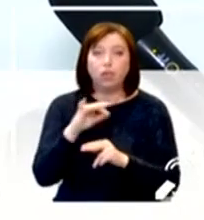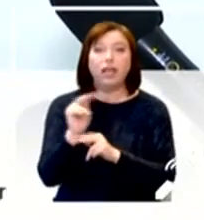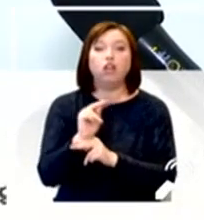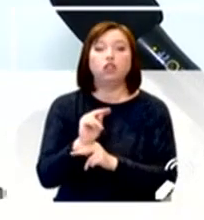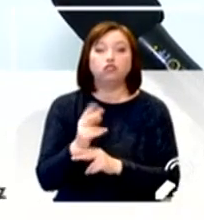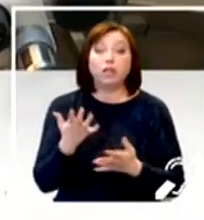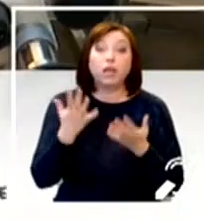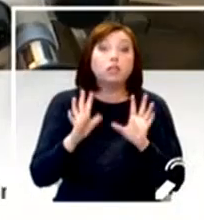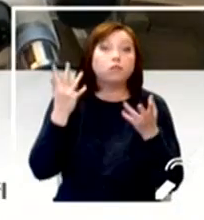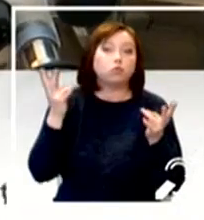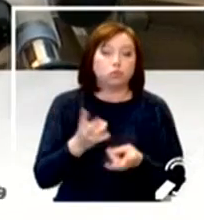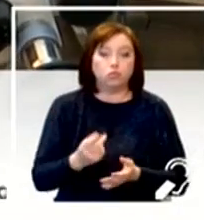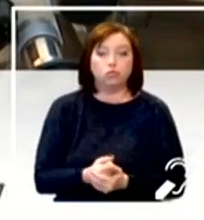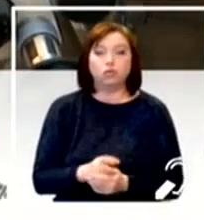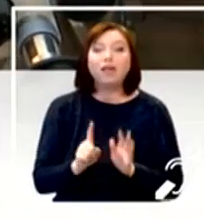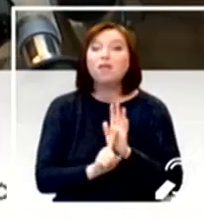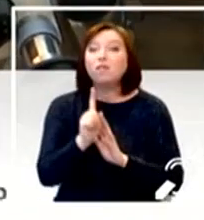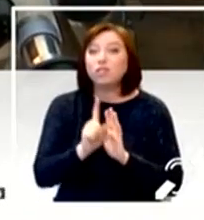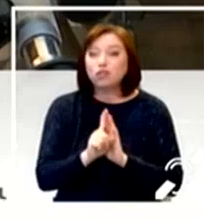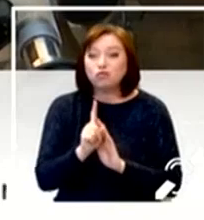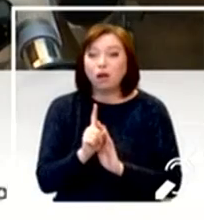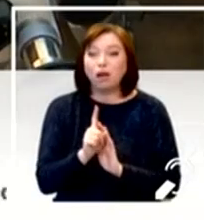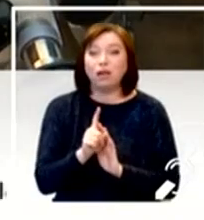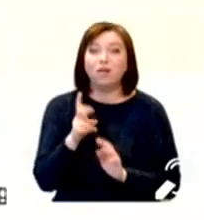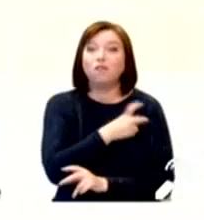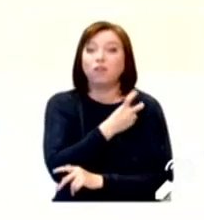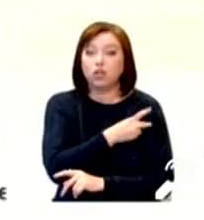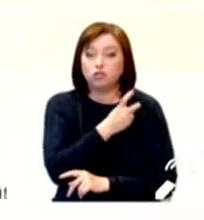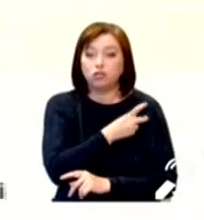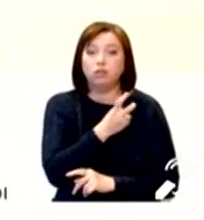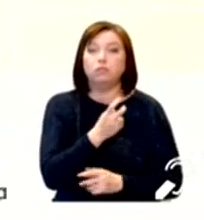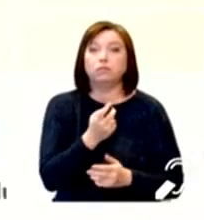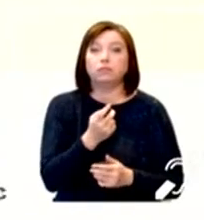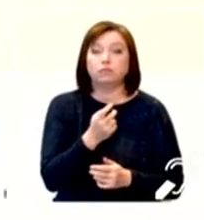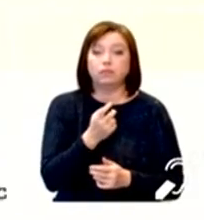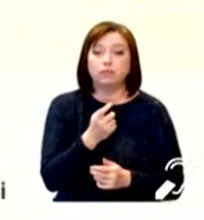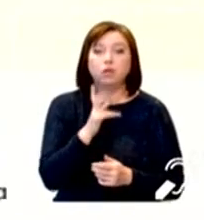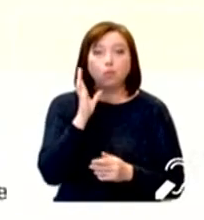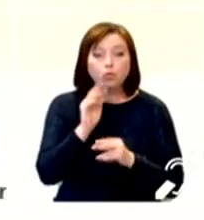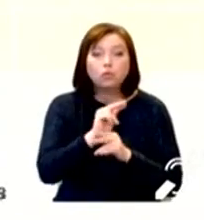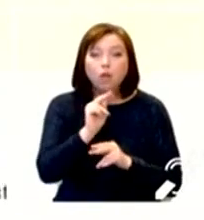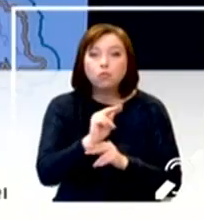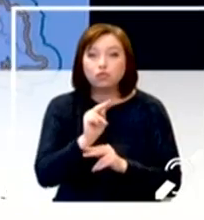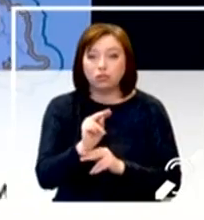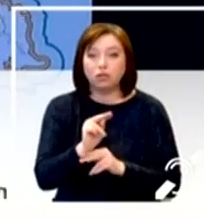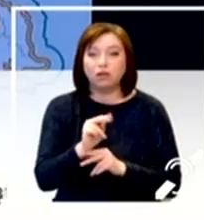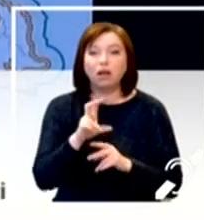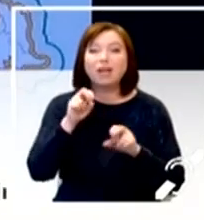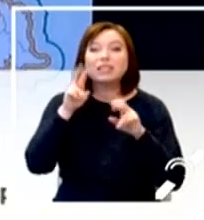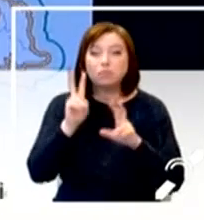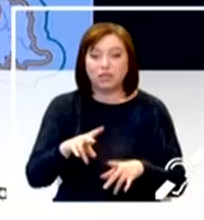tratament la necesitate. La prima etapă, medicii vor fi ghidați printr-un